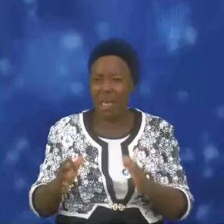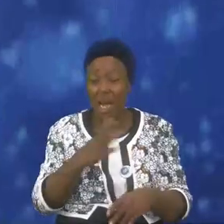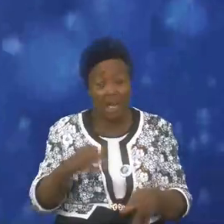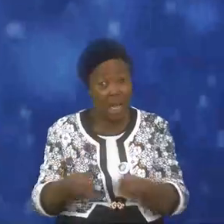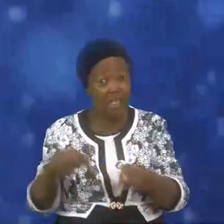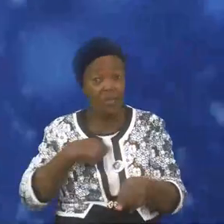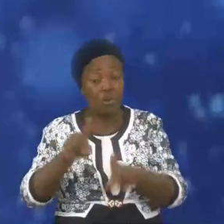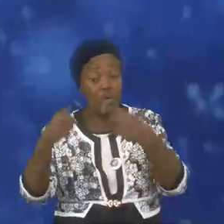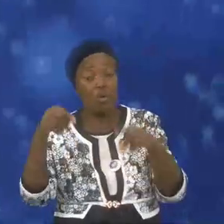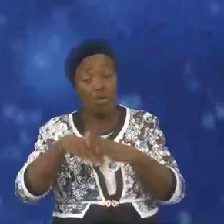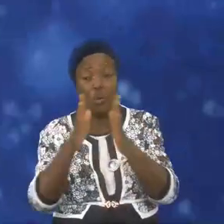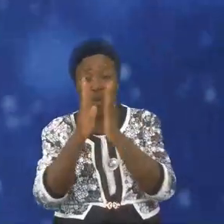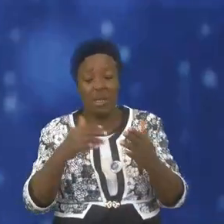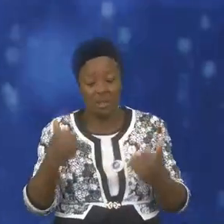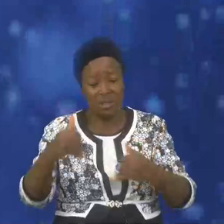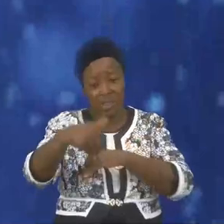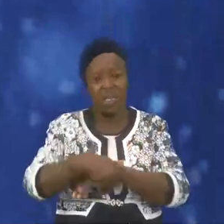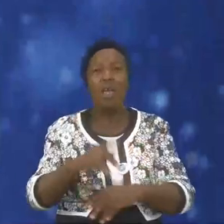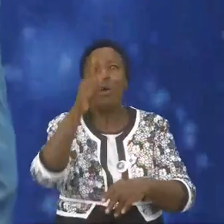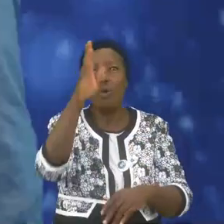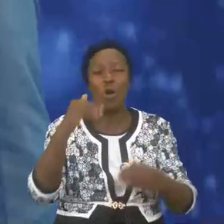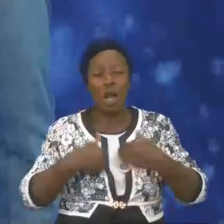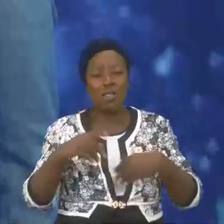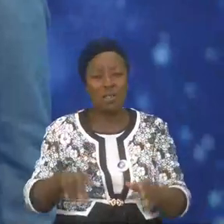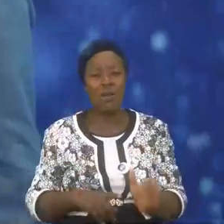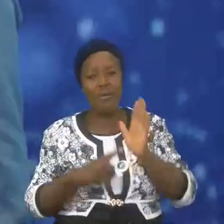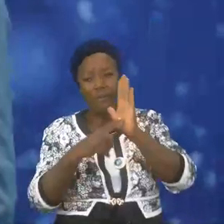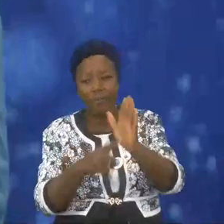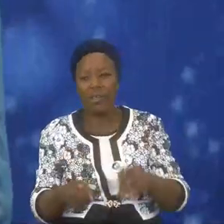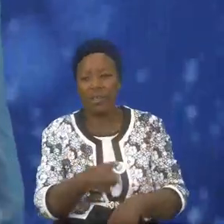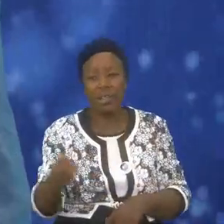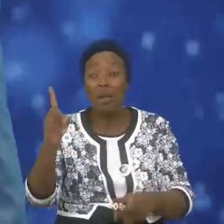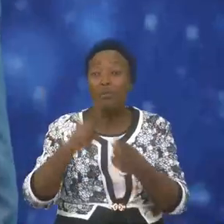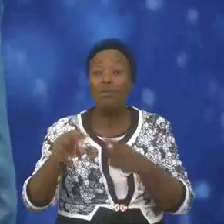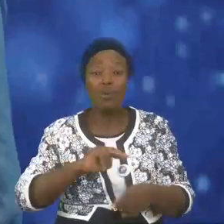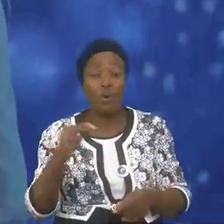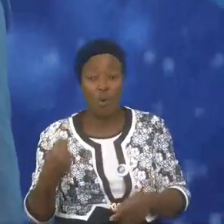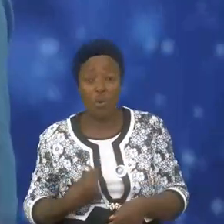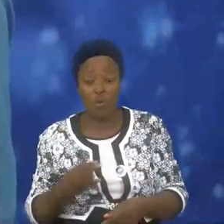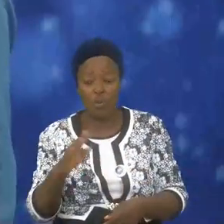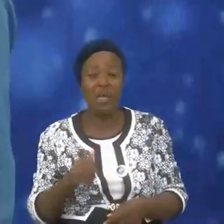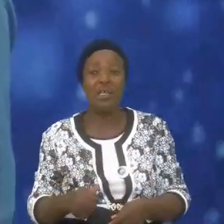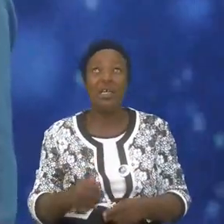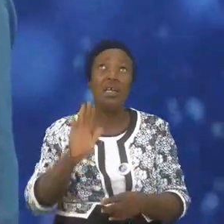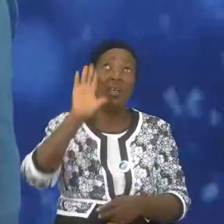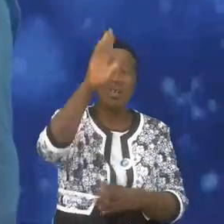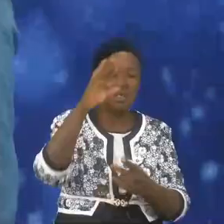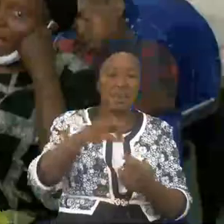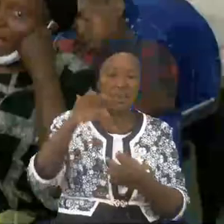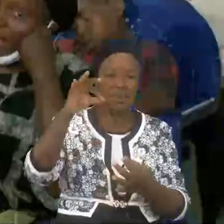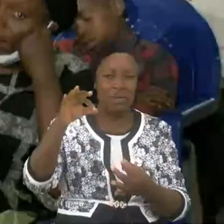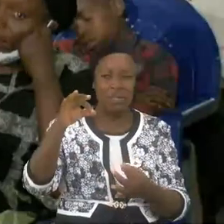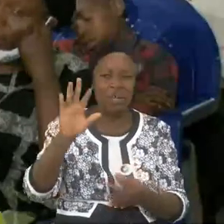Comme nous allons à prier ce soir, Dieu nous les a révélés par son esprit.